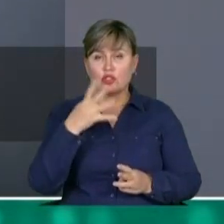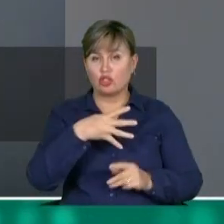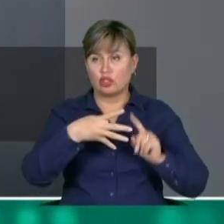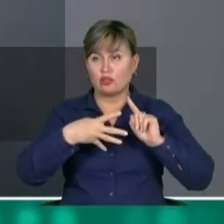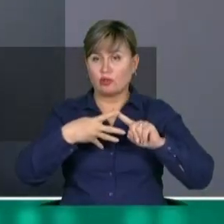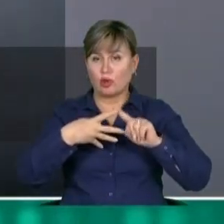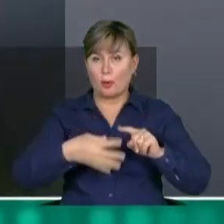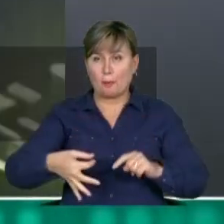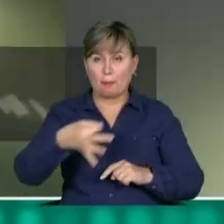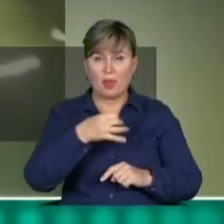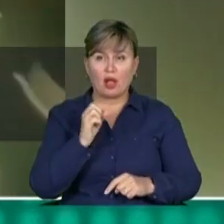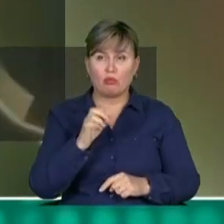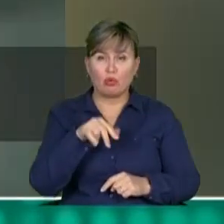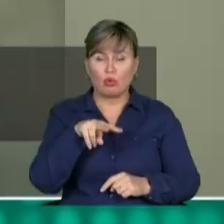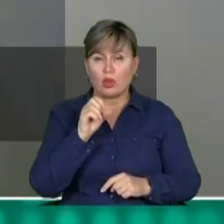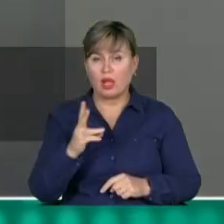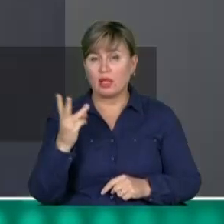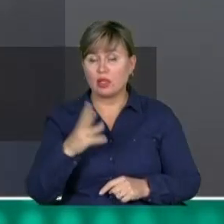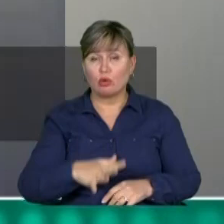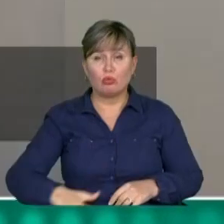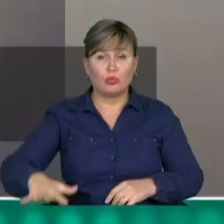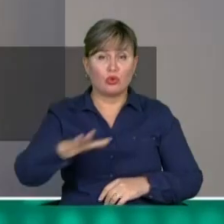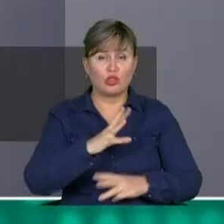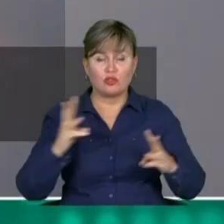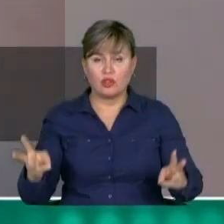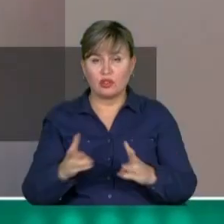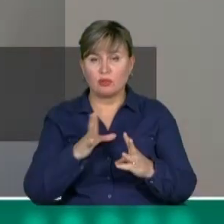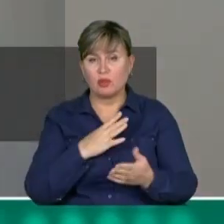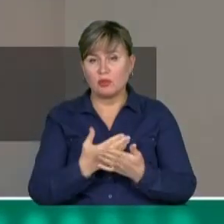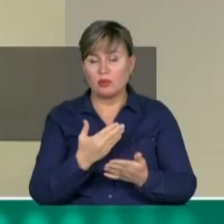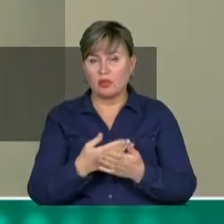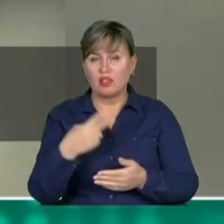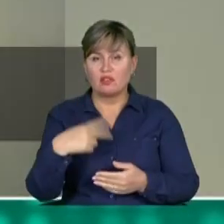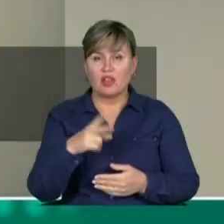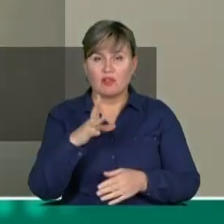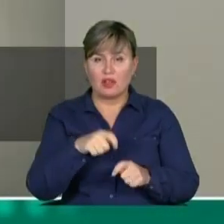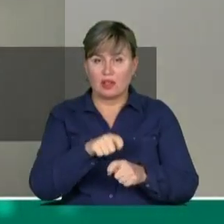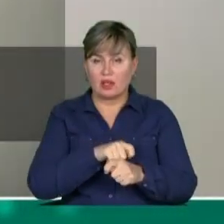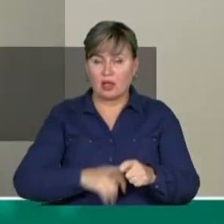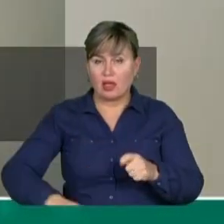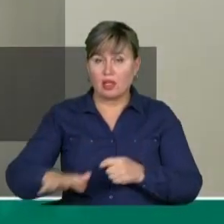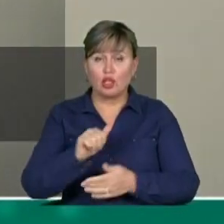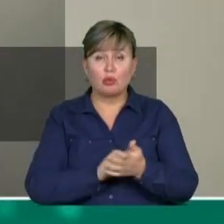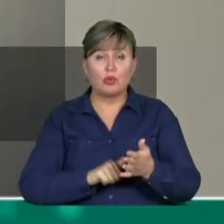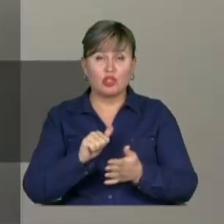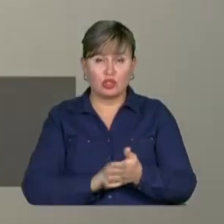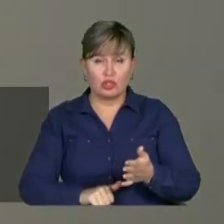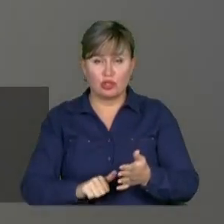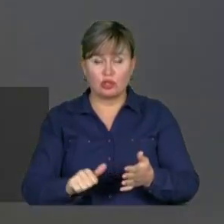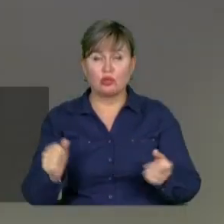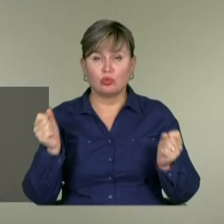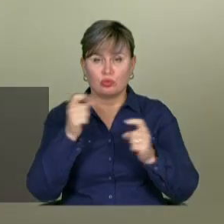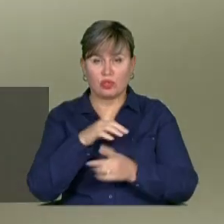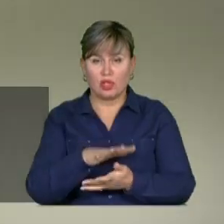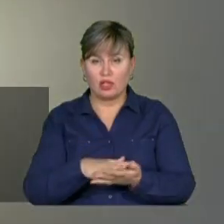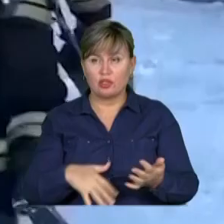в микрорайоне Акбулак-3. Площадь возгорания составила примерно 20 квадратных метров. Причины происшествия